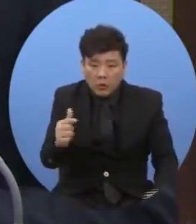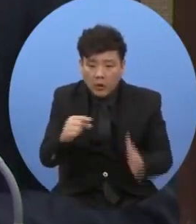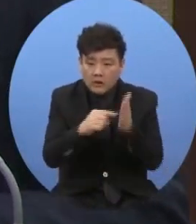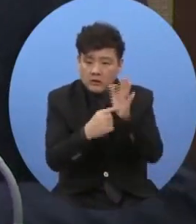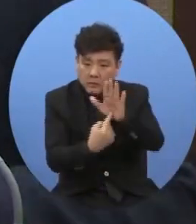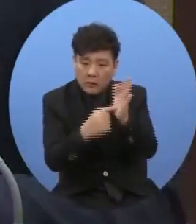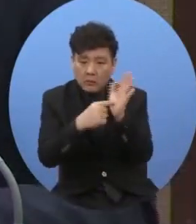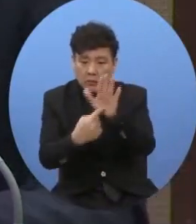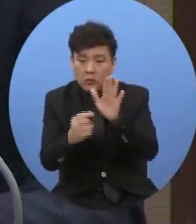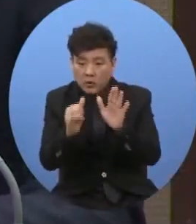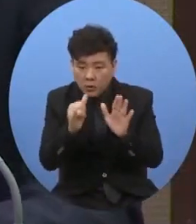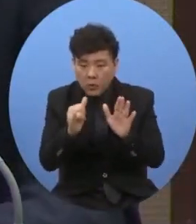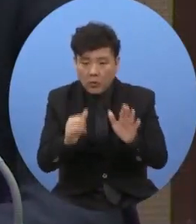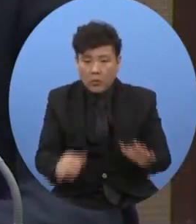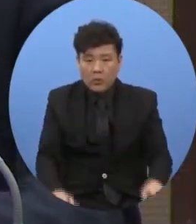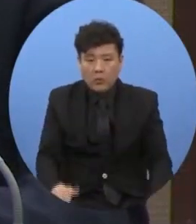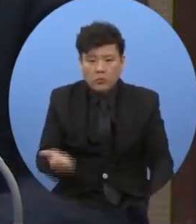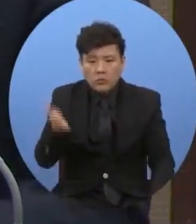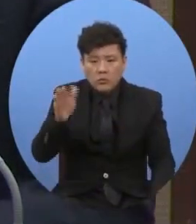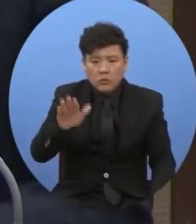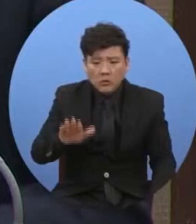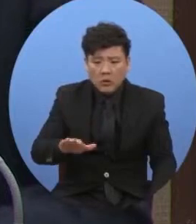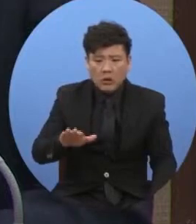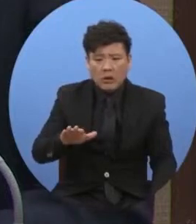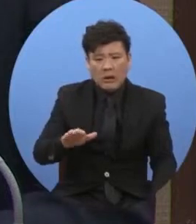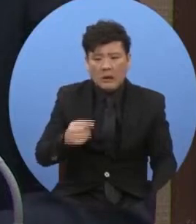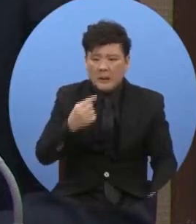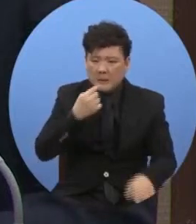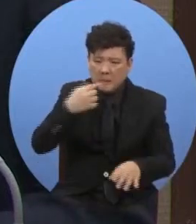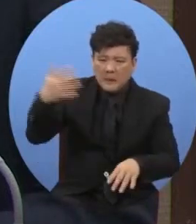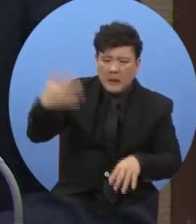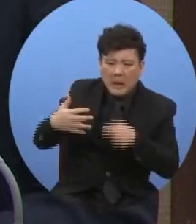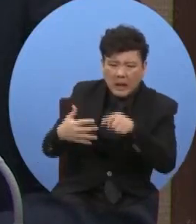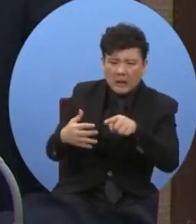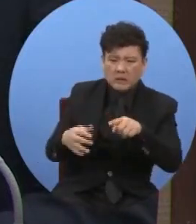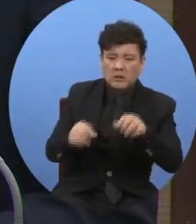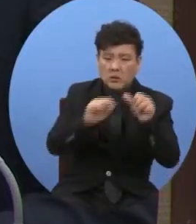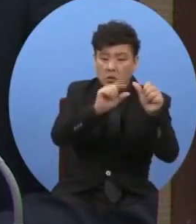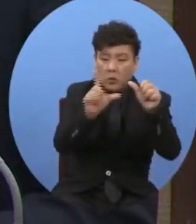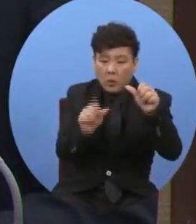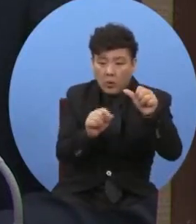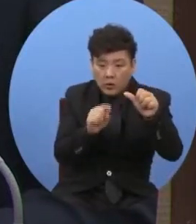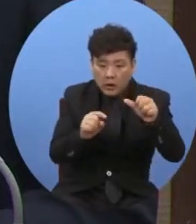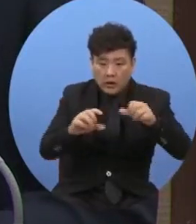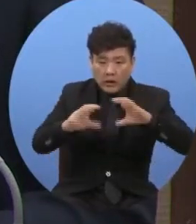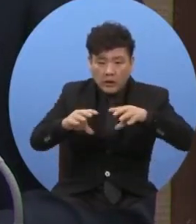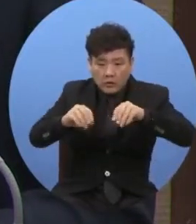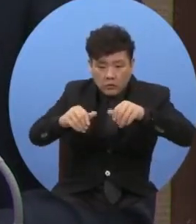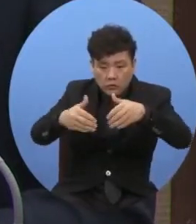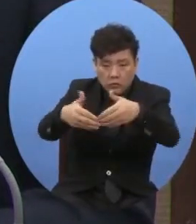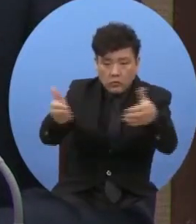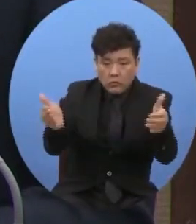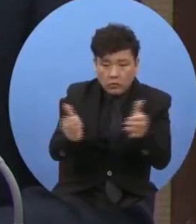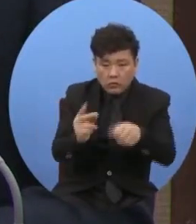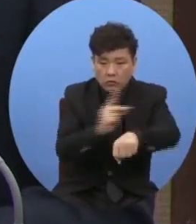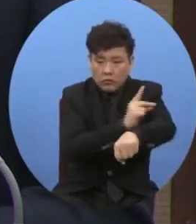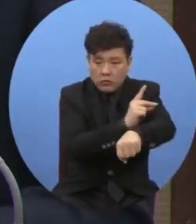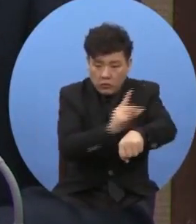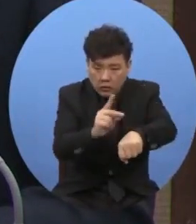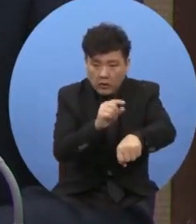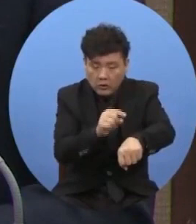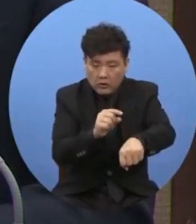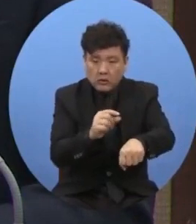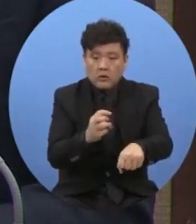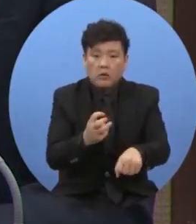오늘 날짜로. 그럼에도 불구하고 아직 갈 길이 먼 것 같습니다. 지금 5월 달에 국토부의 K패스, 경기도에 더